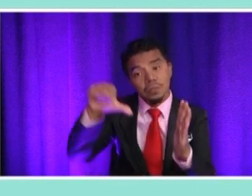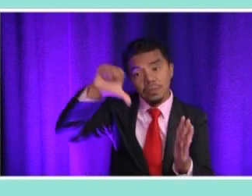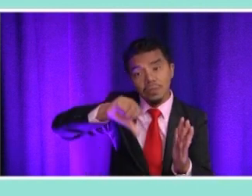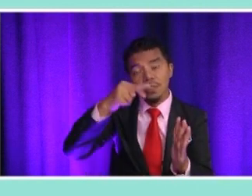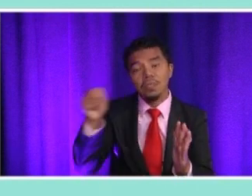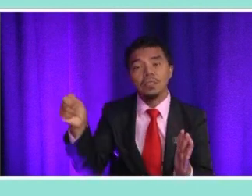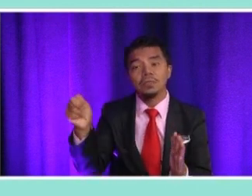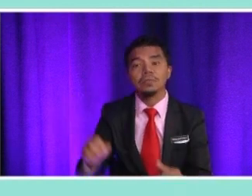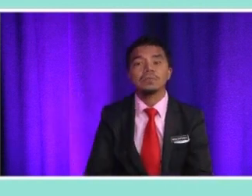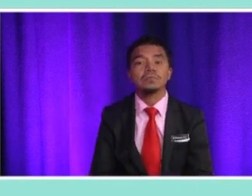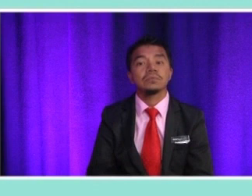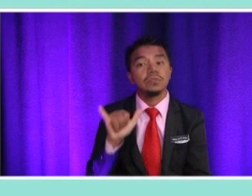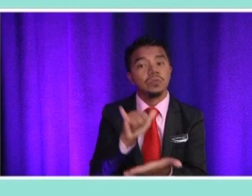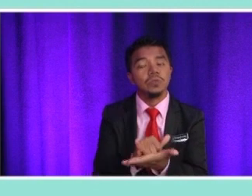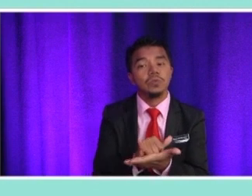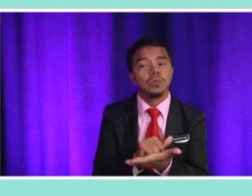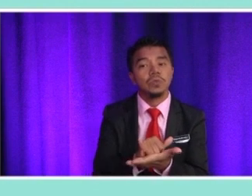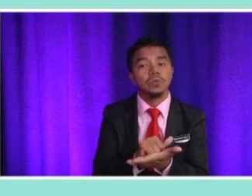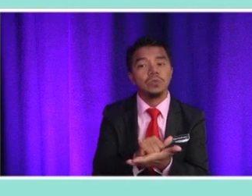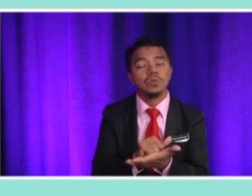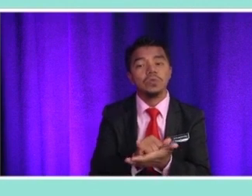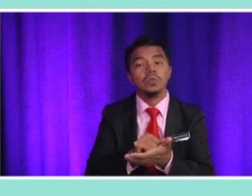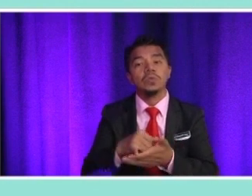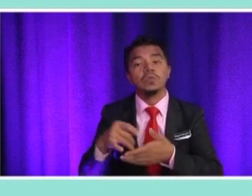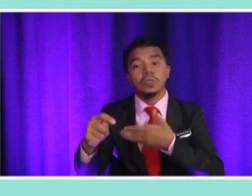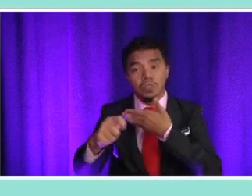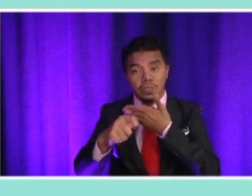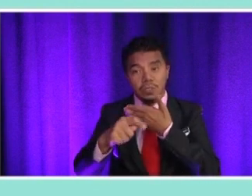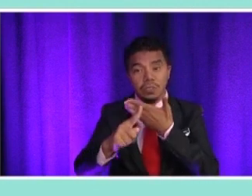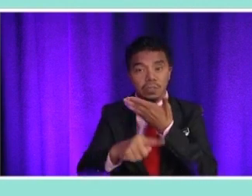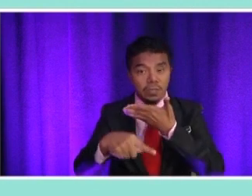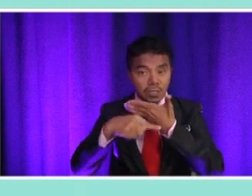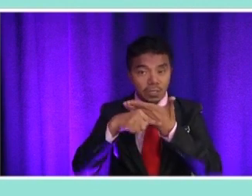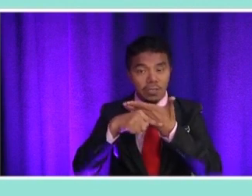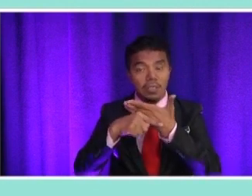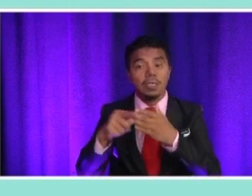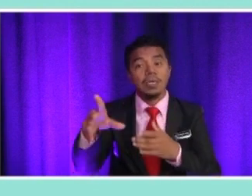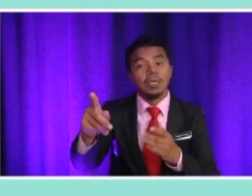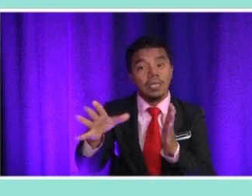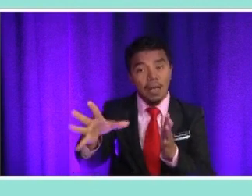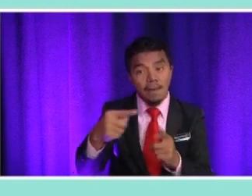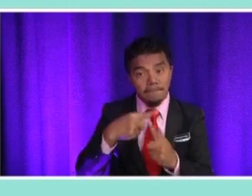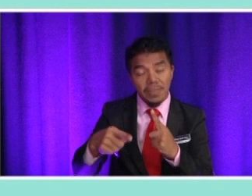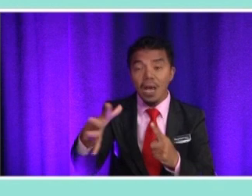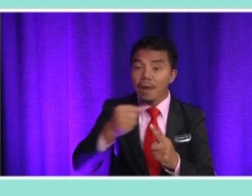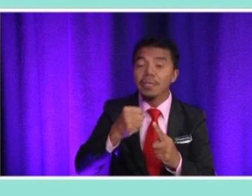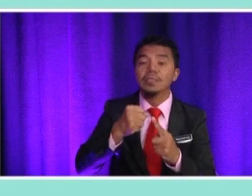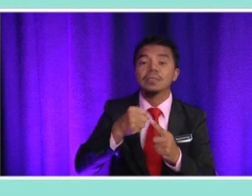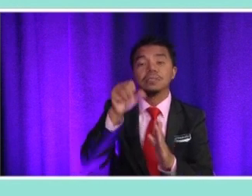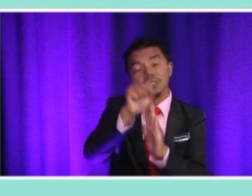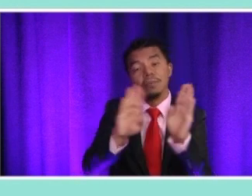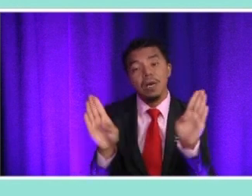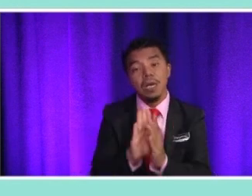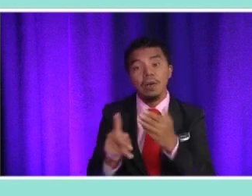itu bukan satu yang negatif, tetapi dia ambil itu sebagai positif dan dia berani mengambil